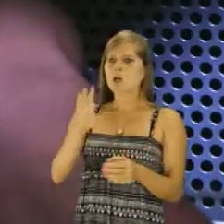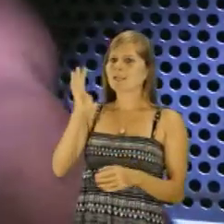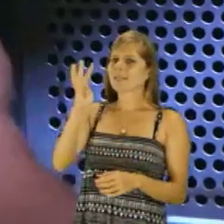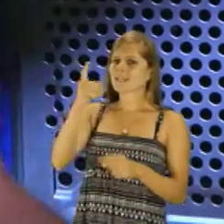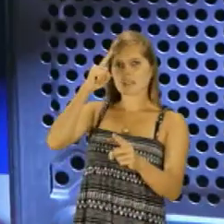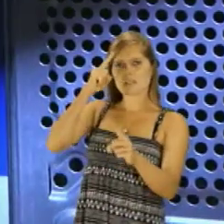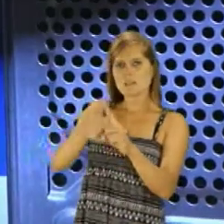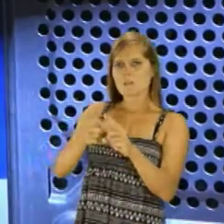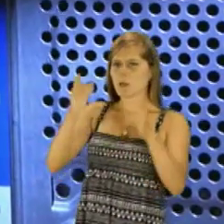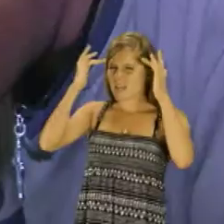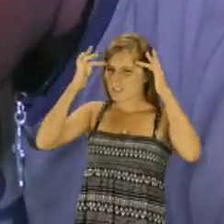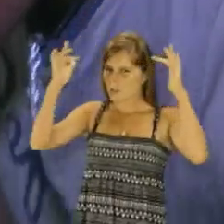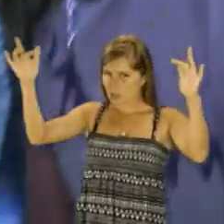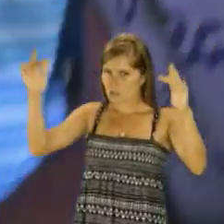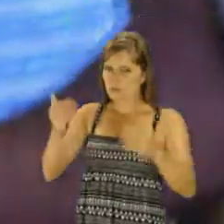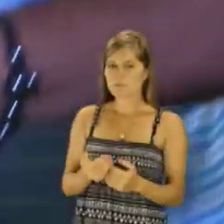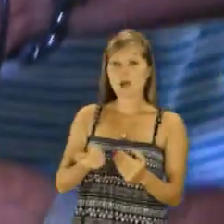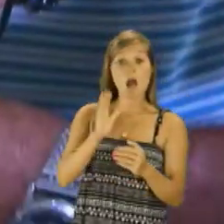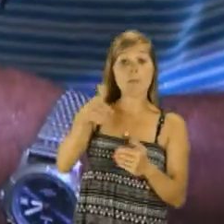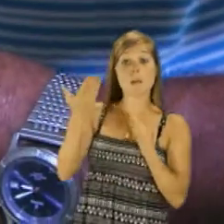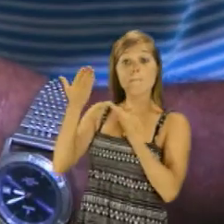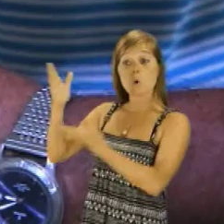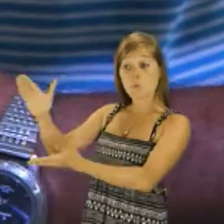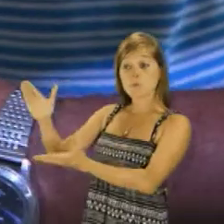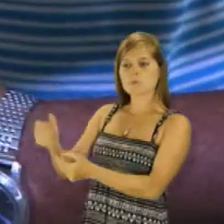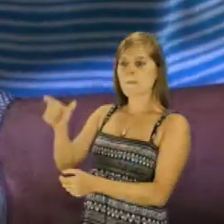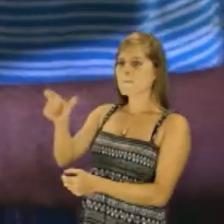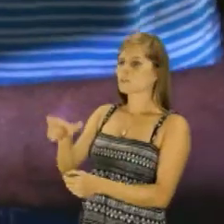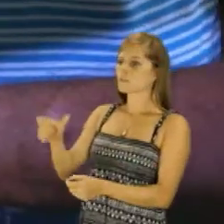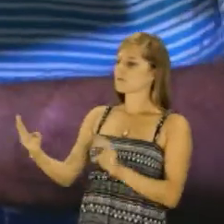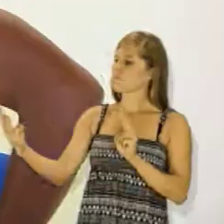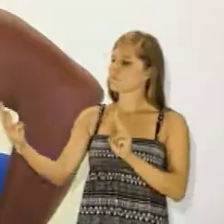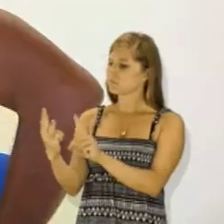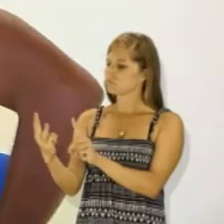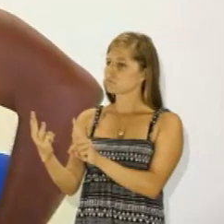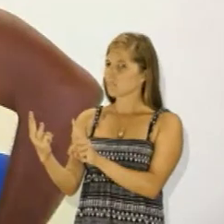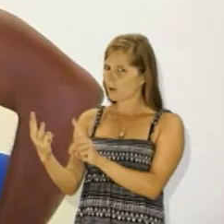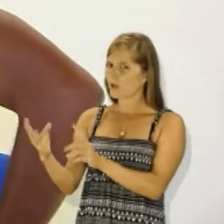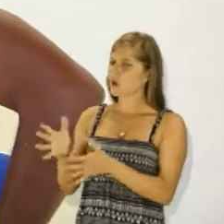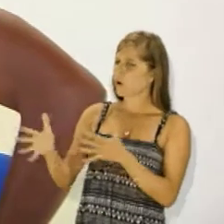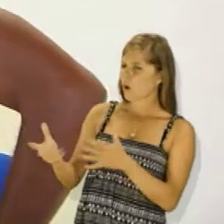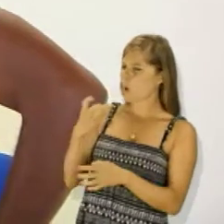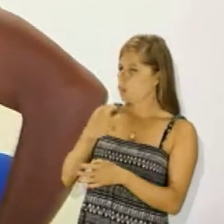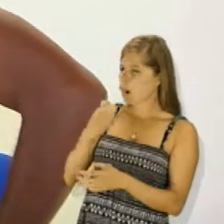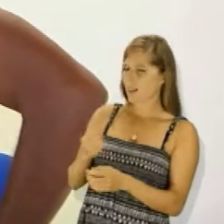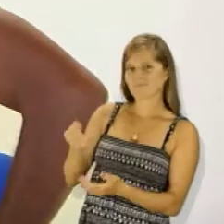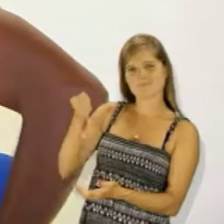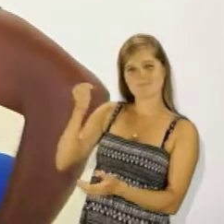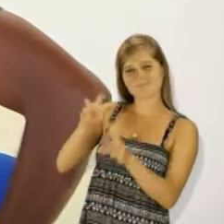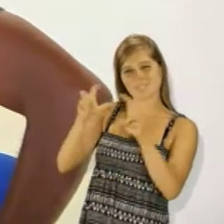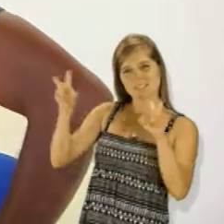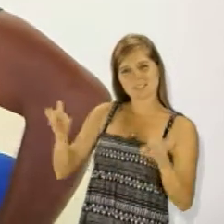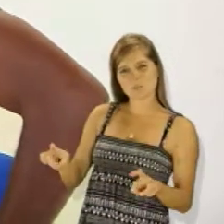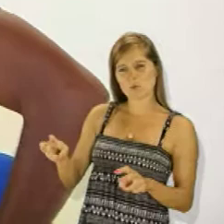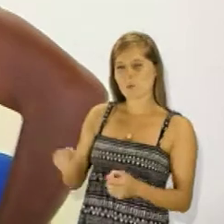à faire. Et par la suite, ça sera mis devant un jury. La validation des acquis me permettra d'obtenir le diplôme